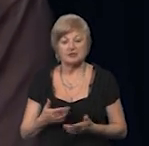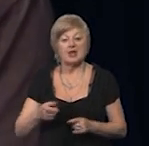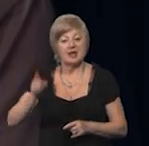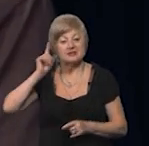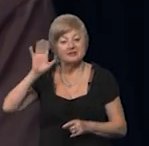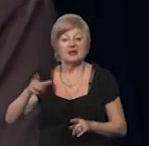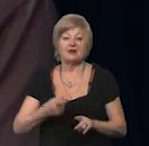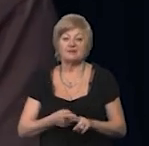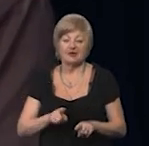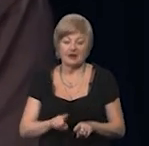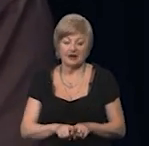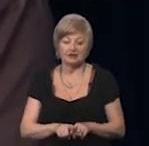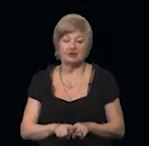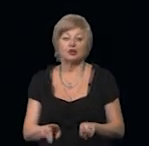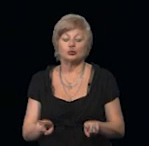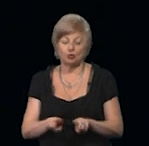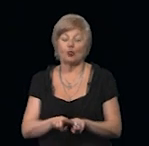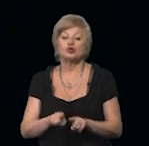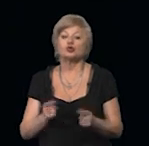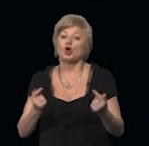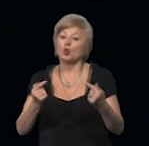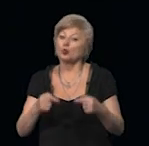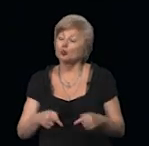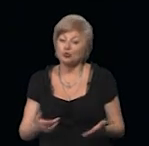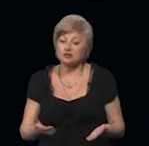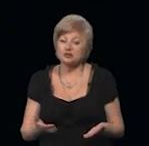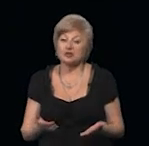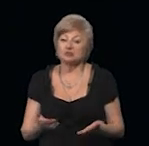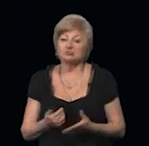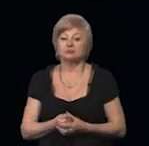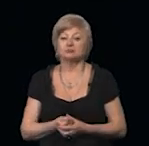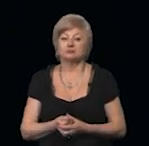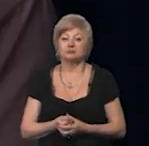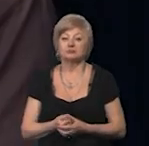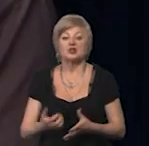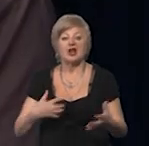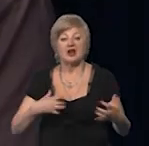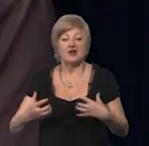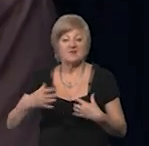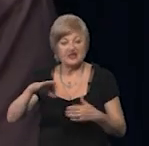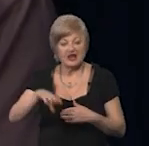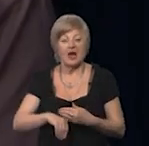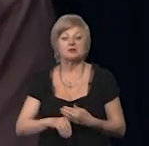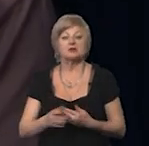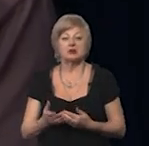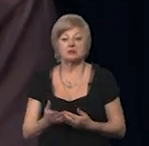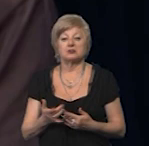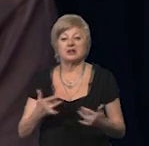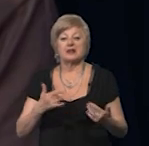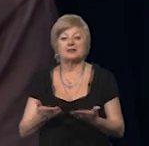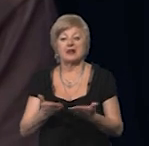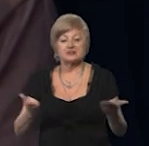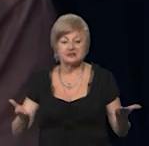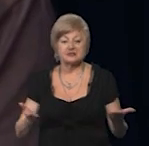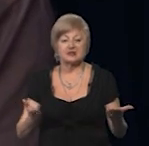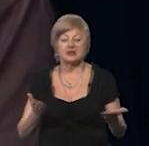ж так само енергія. Наприклад, ну, в театрі і на сцені існує